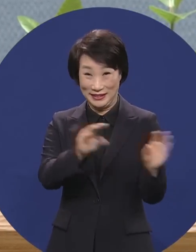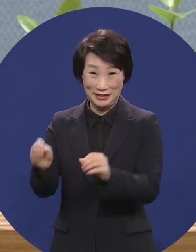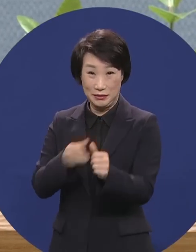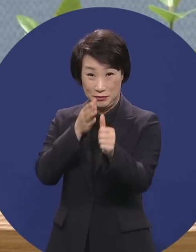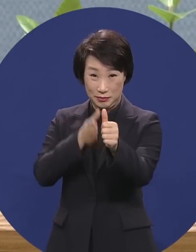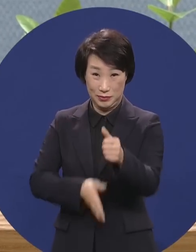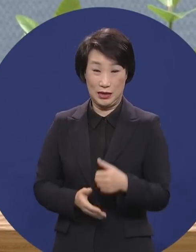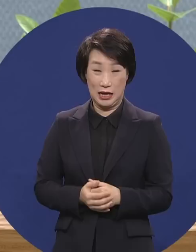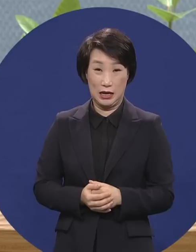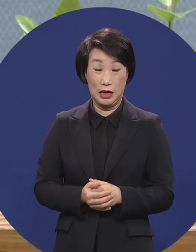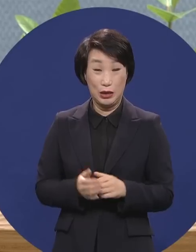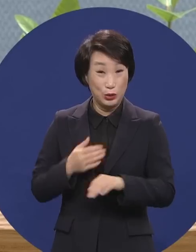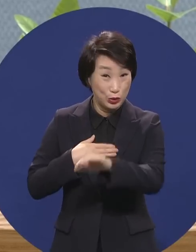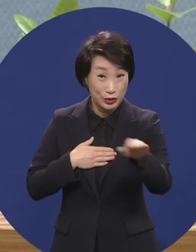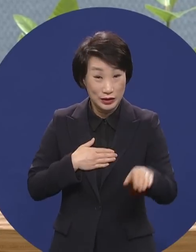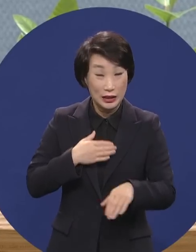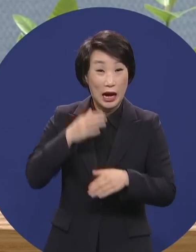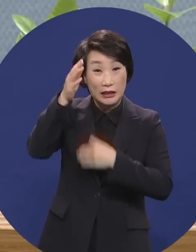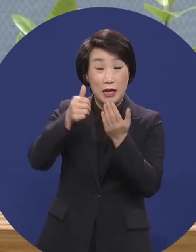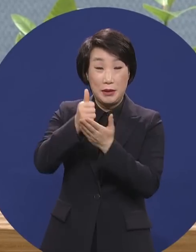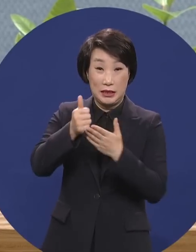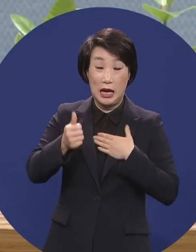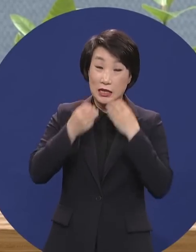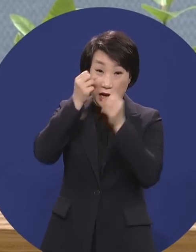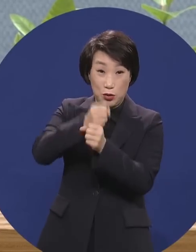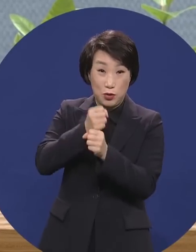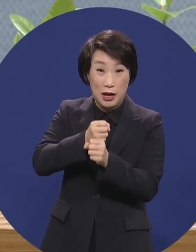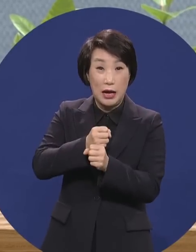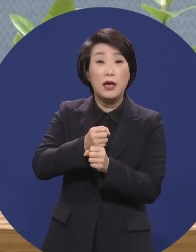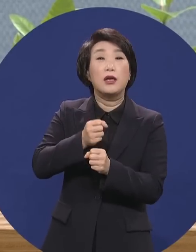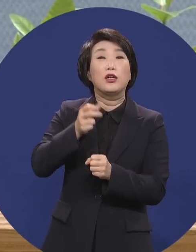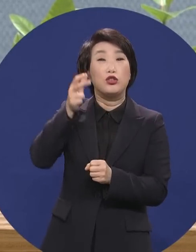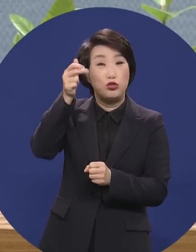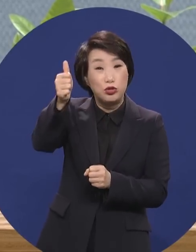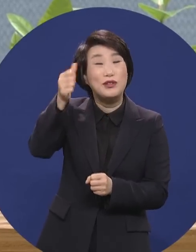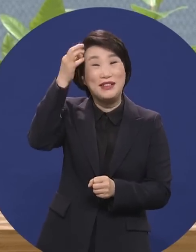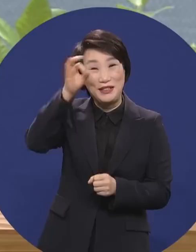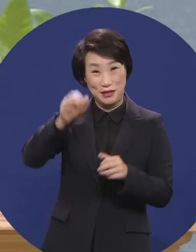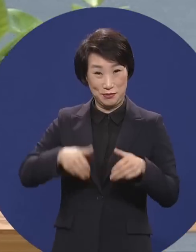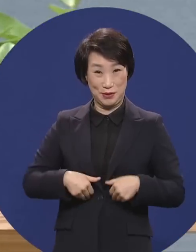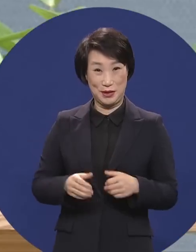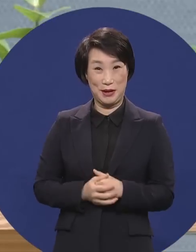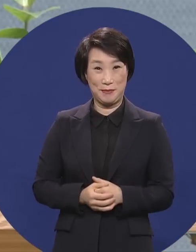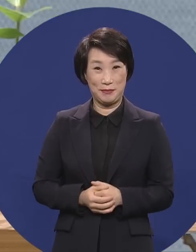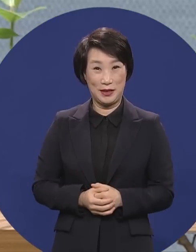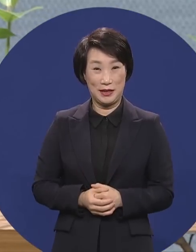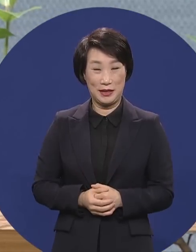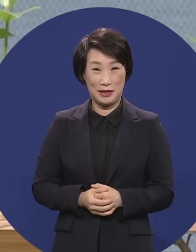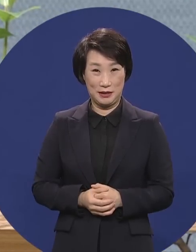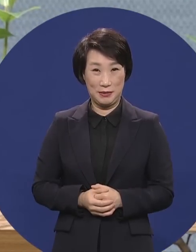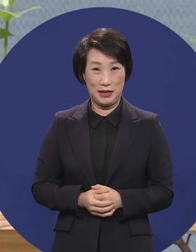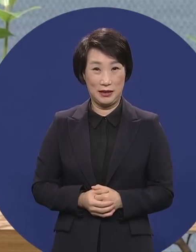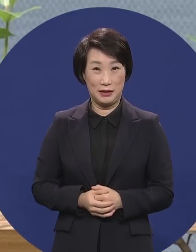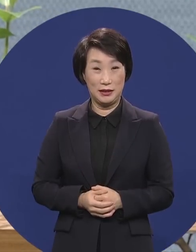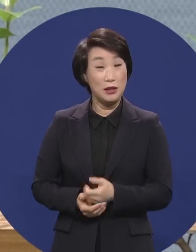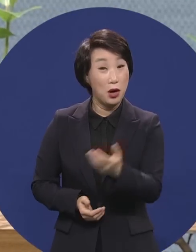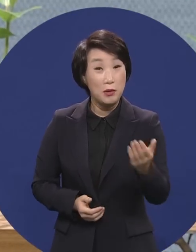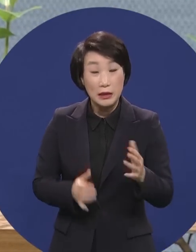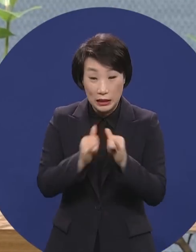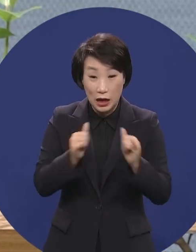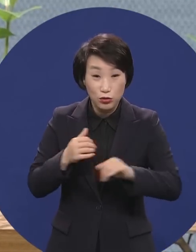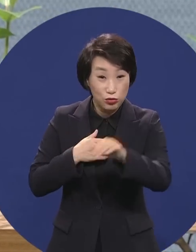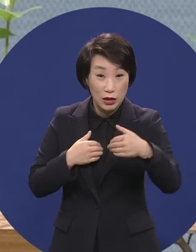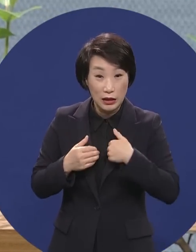없어지고, 우리는 하나님이 나를 창조하신 만든 창조자임을 인정하라 그 말이에요. 누가 인간